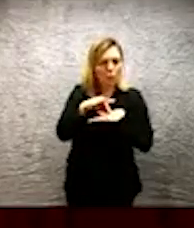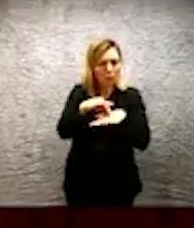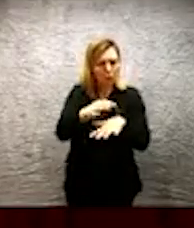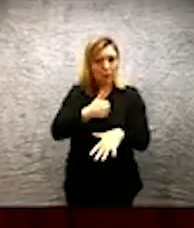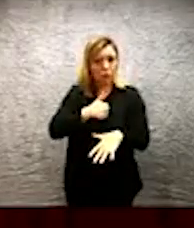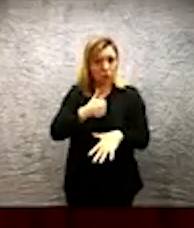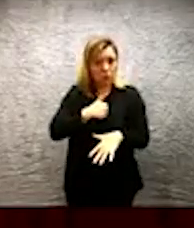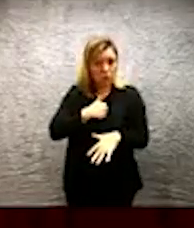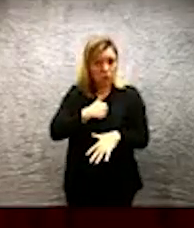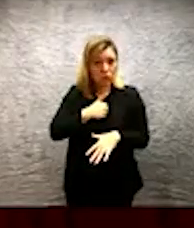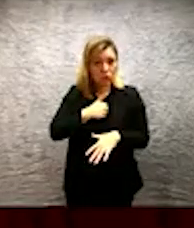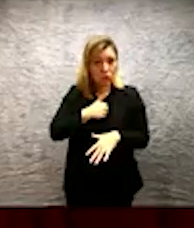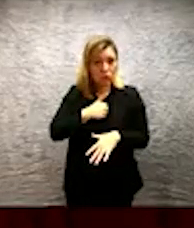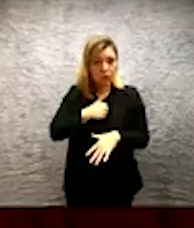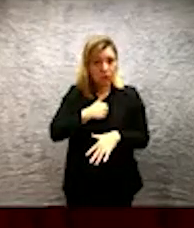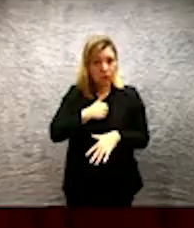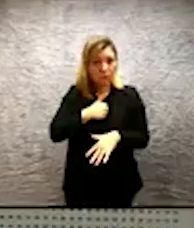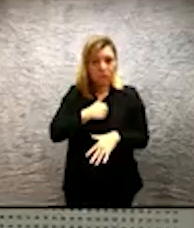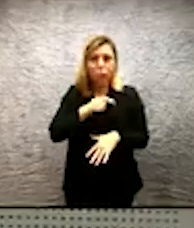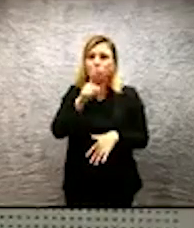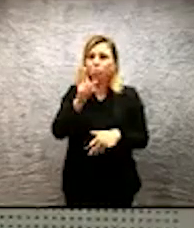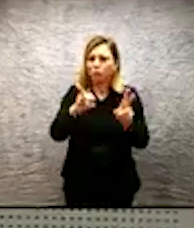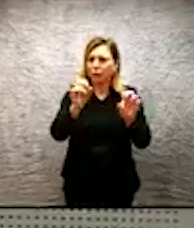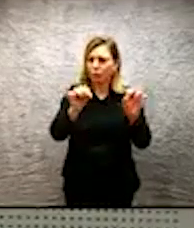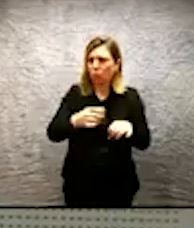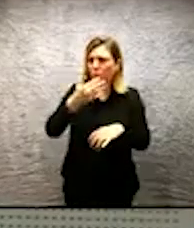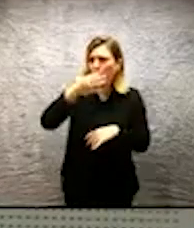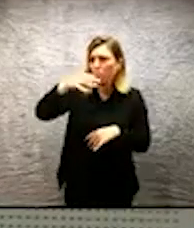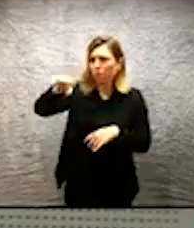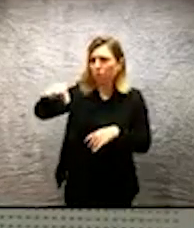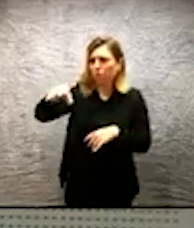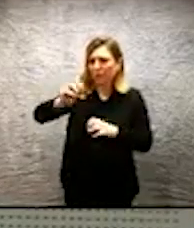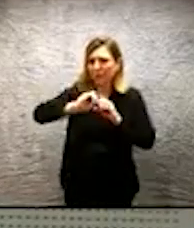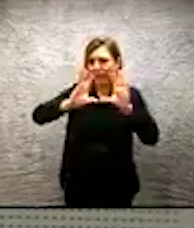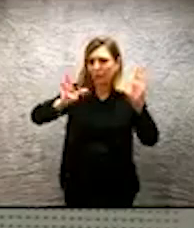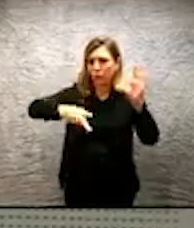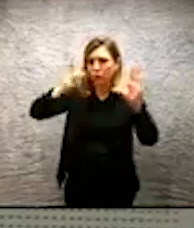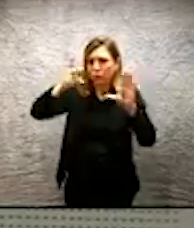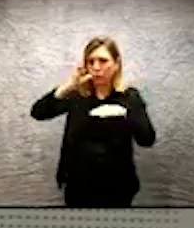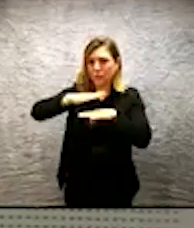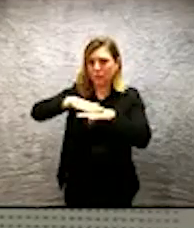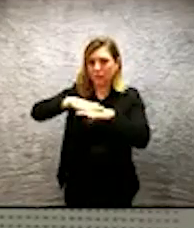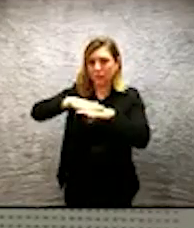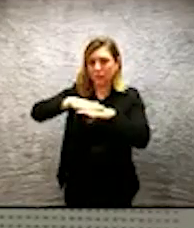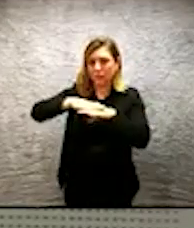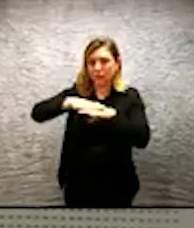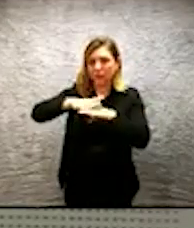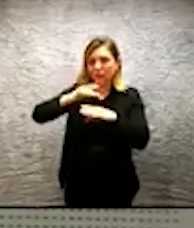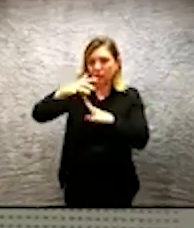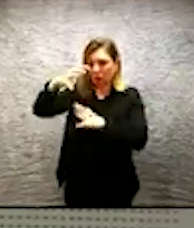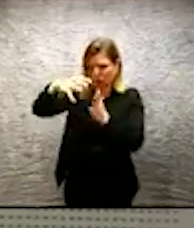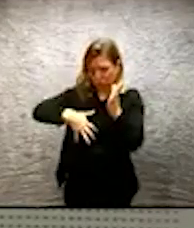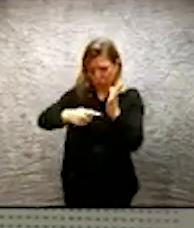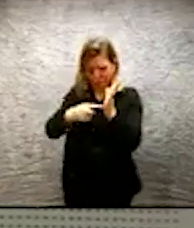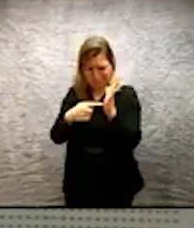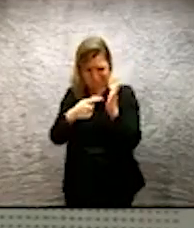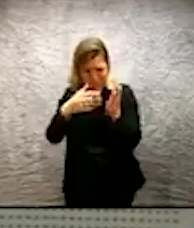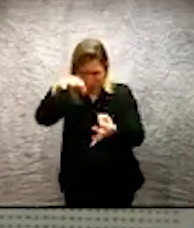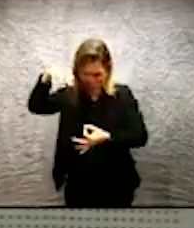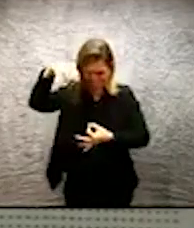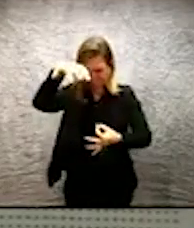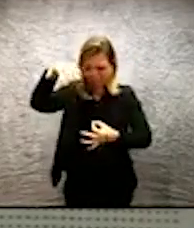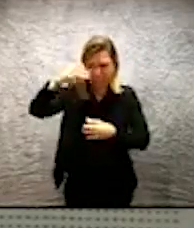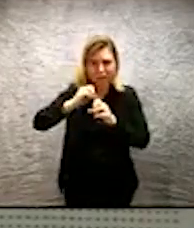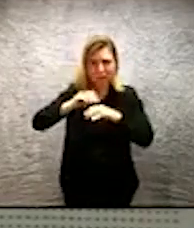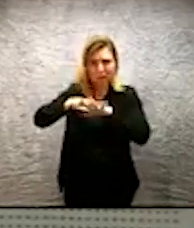sont certainement, enfin celles que vous venez de nous donner à l'oral, sont certainement peut-être plus clair que celles qui sont techniquement, je pense, dans le document qui nous a été